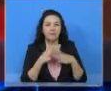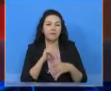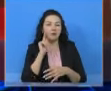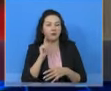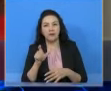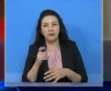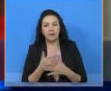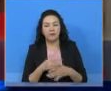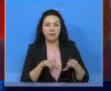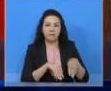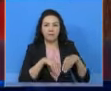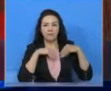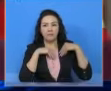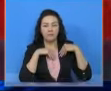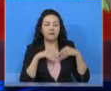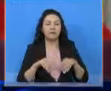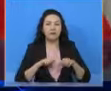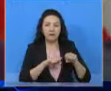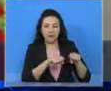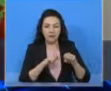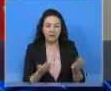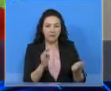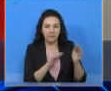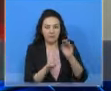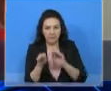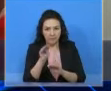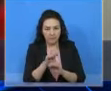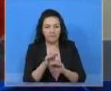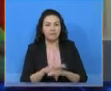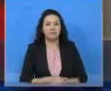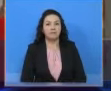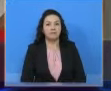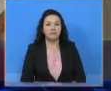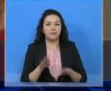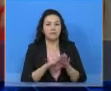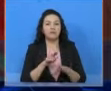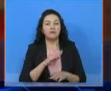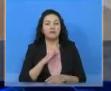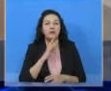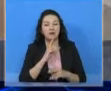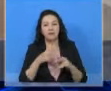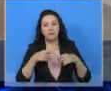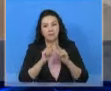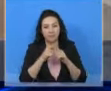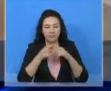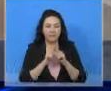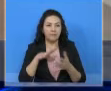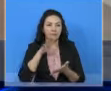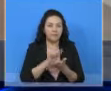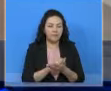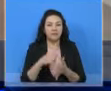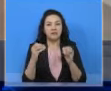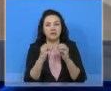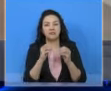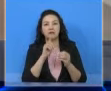молодежь ходит с пледью, в коляске они завернули быстренько и идем. Вот тоже опашку вот связала. Посещают центры более 10